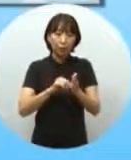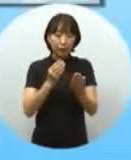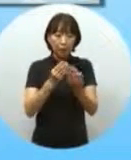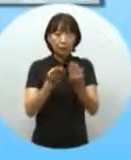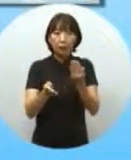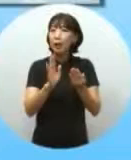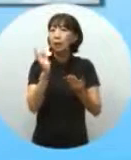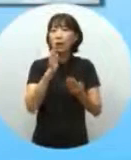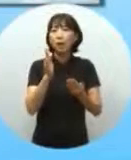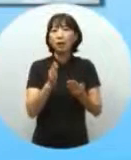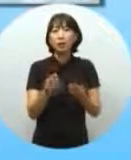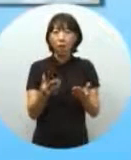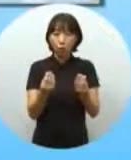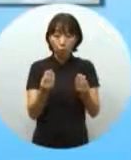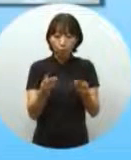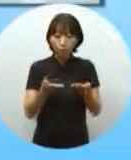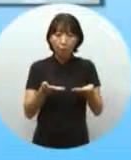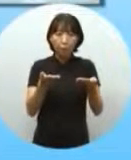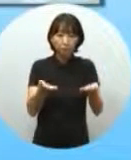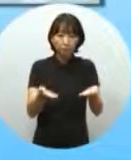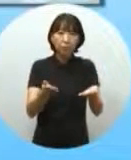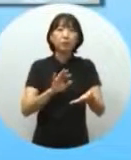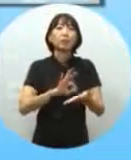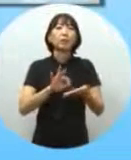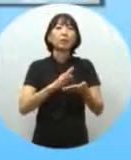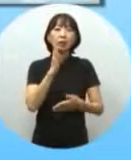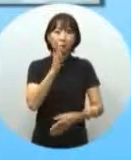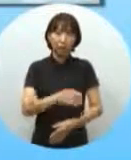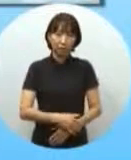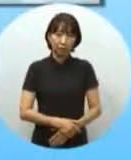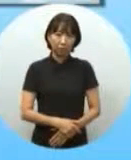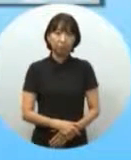切り離さずに冊子のままご利用ください。